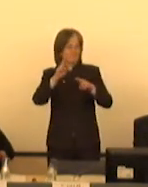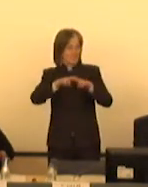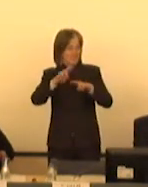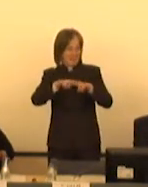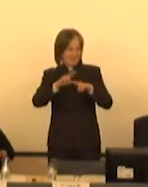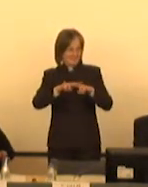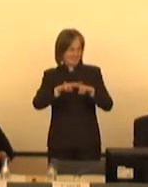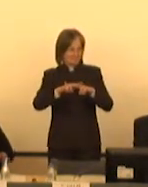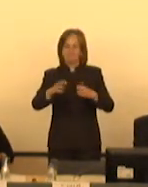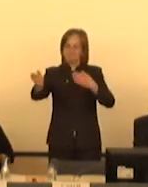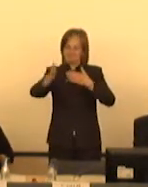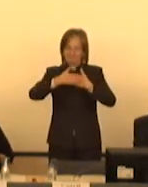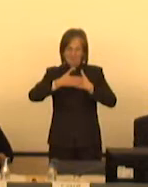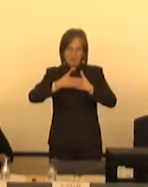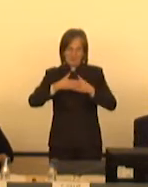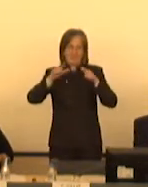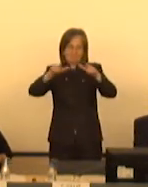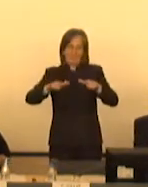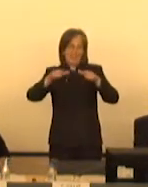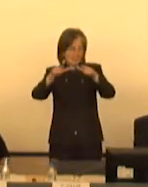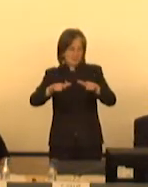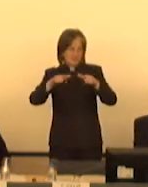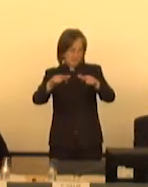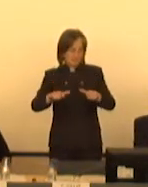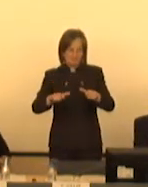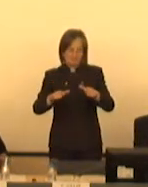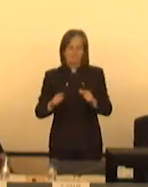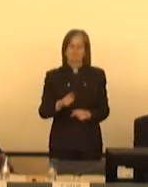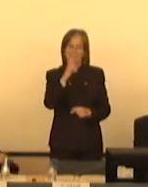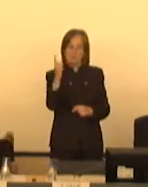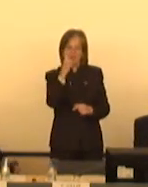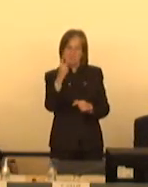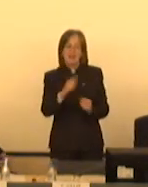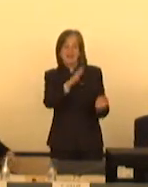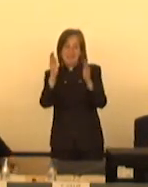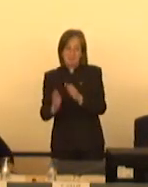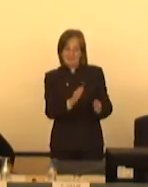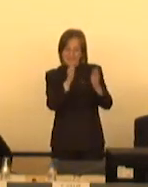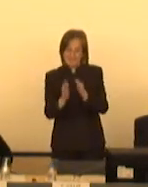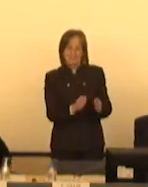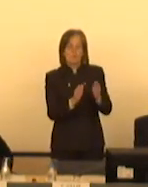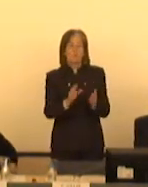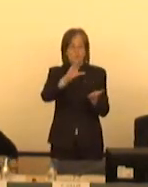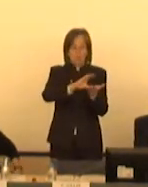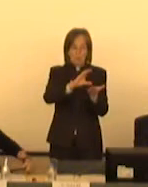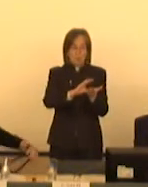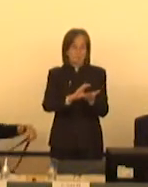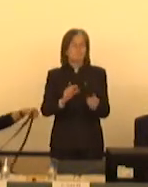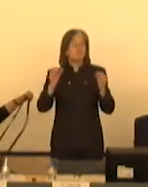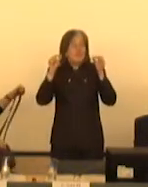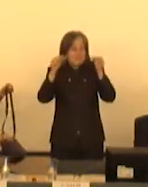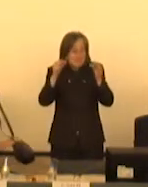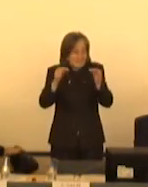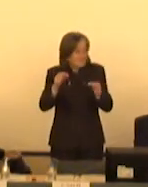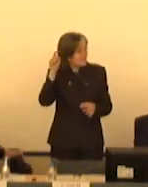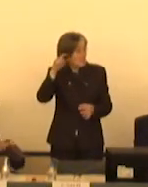Benvinguts a l'acte de cloenda del curs d'especialista docent de llengua de